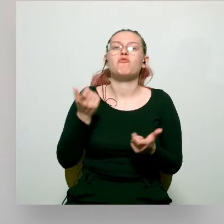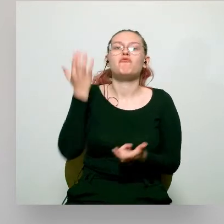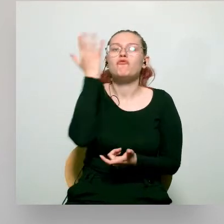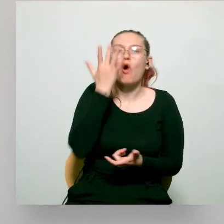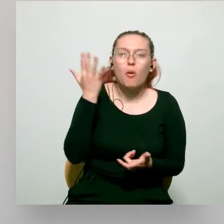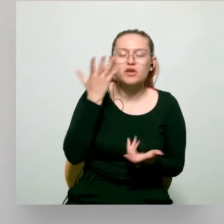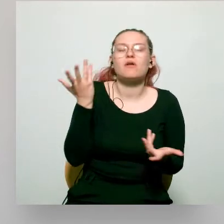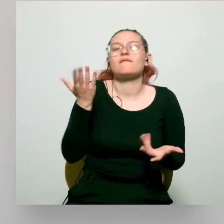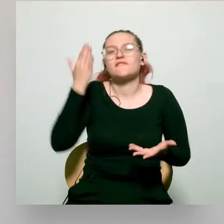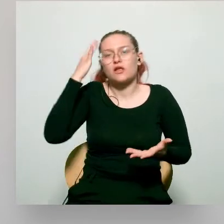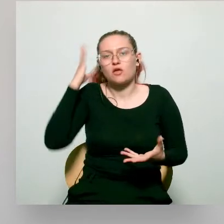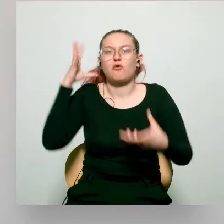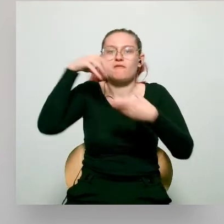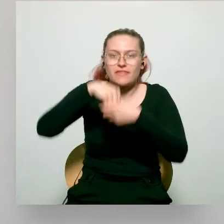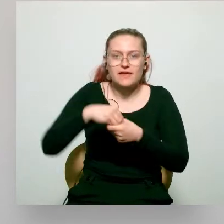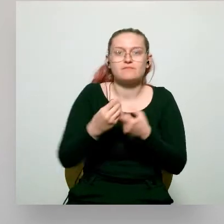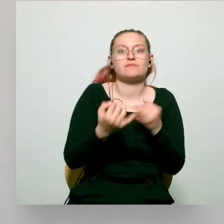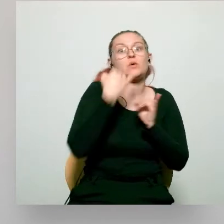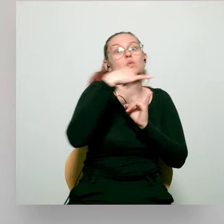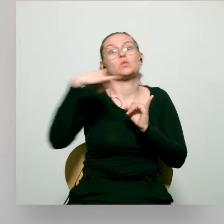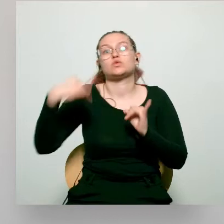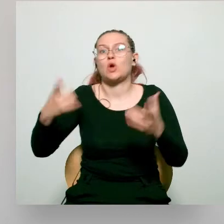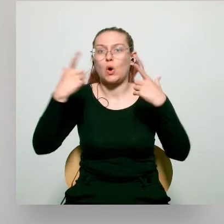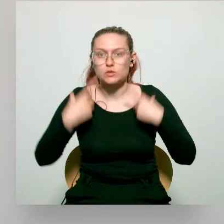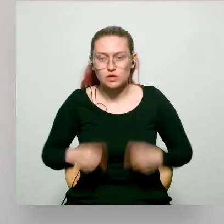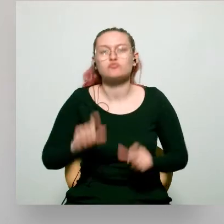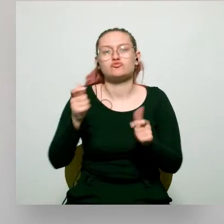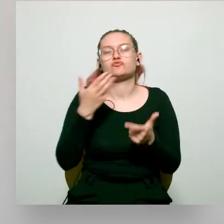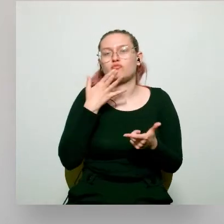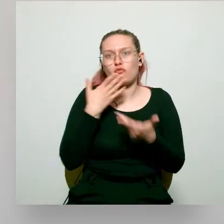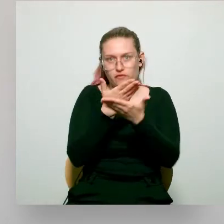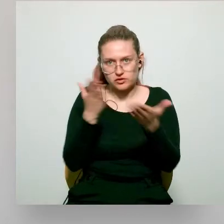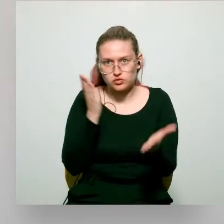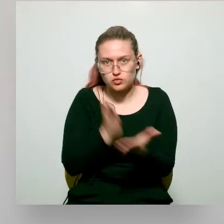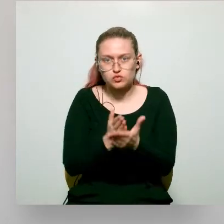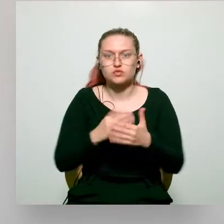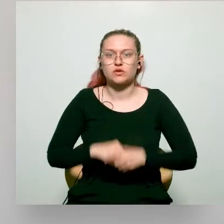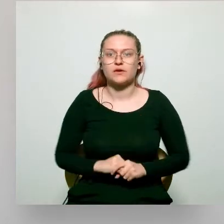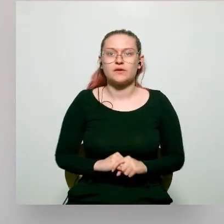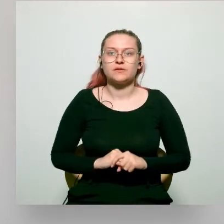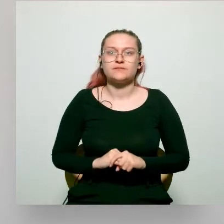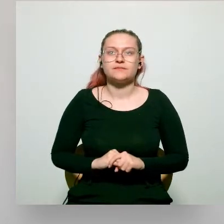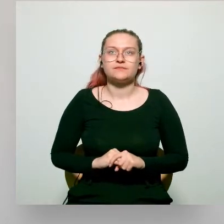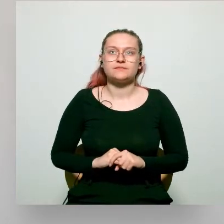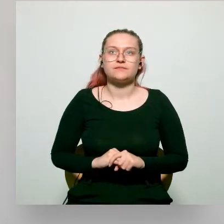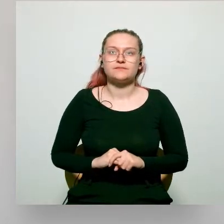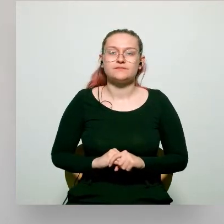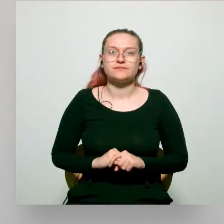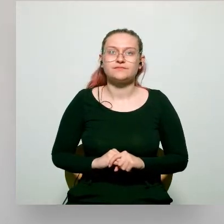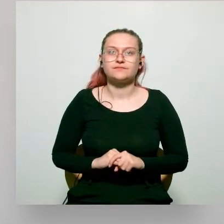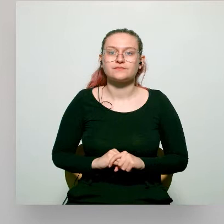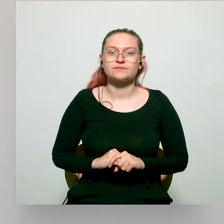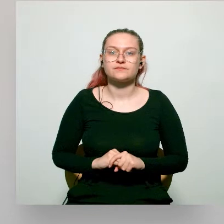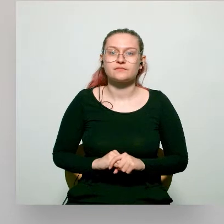tutaj państwo mówicie, jakie momenty historyczne, no ten współczesny, przez państwo też hodowany mit